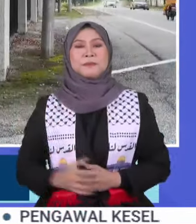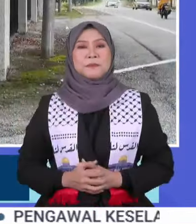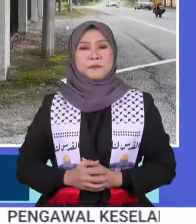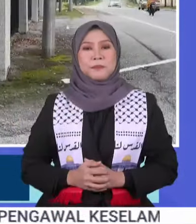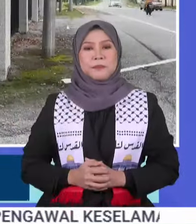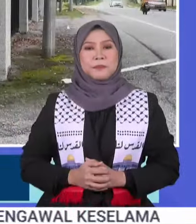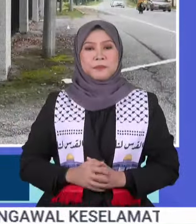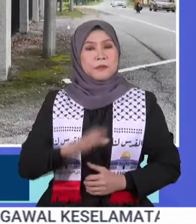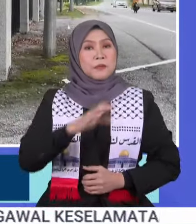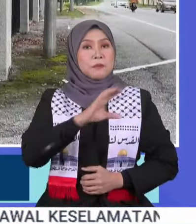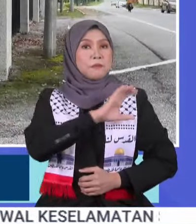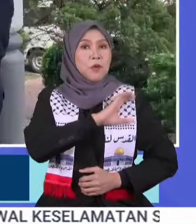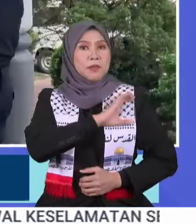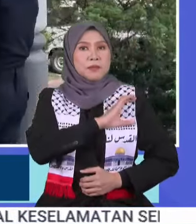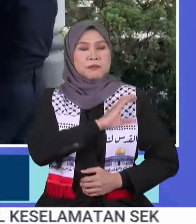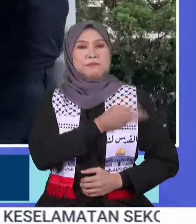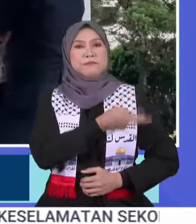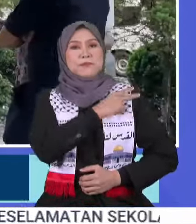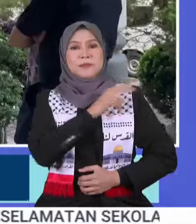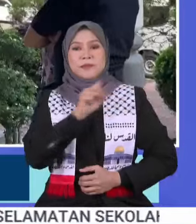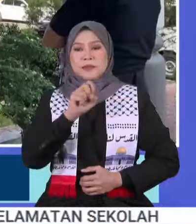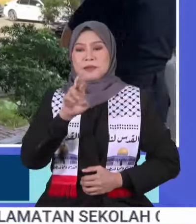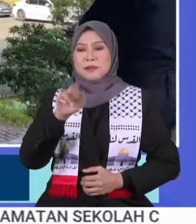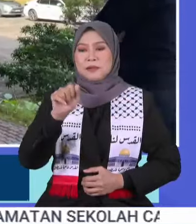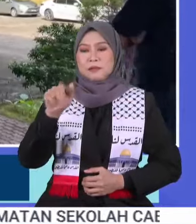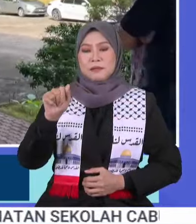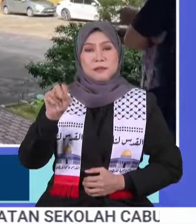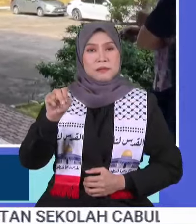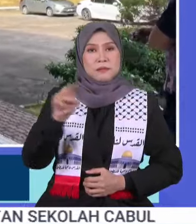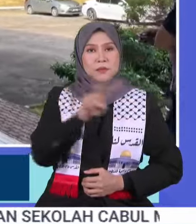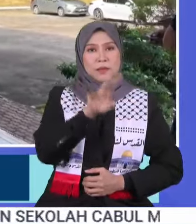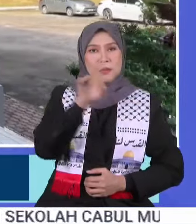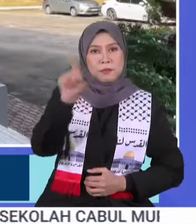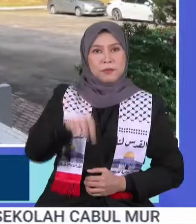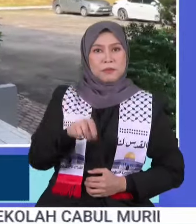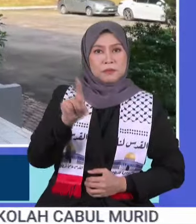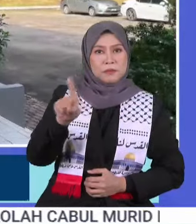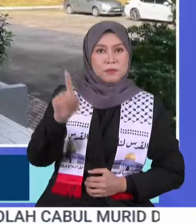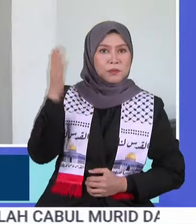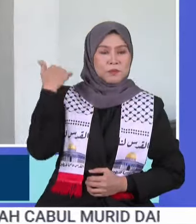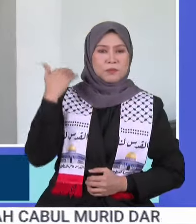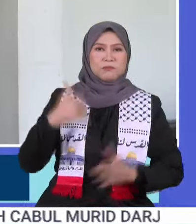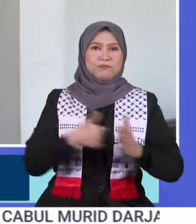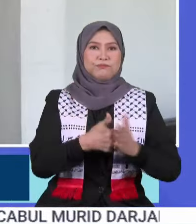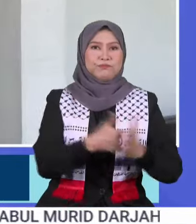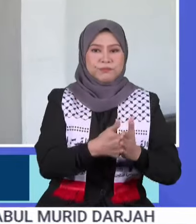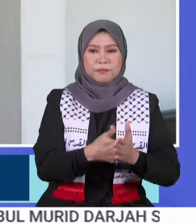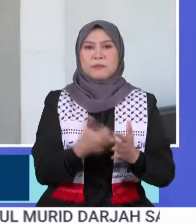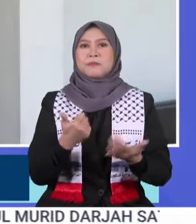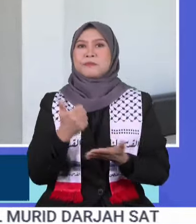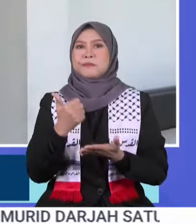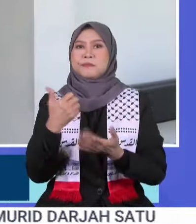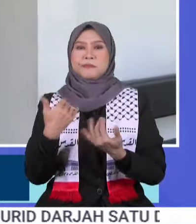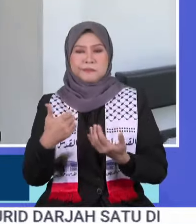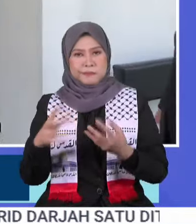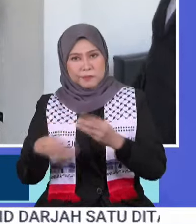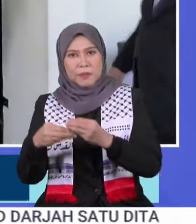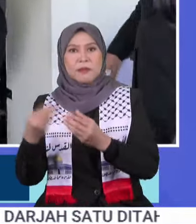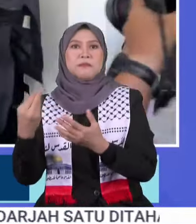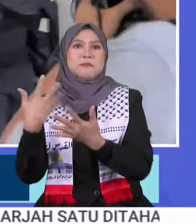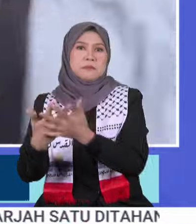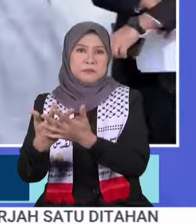Anggota polis berpangkat sarjan yang ditahan 28 Januari lalu atas kesalahan merogol direman sehari lagi bagi membantu siasatan kes